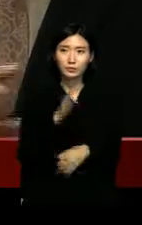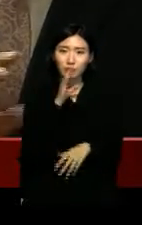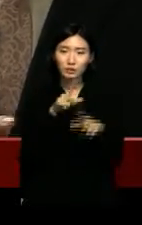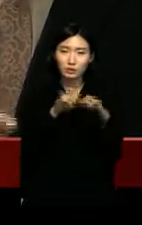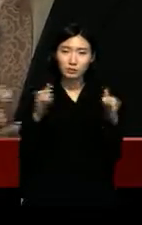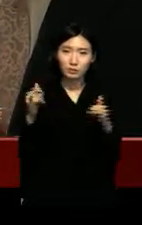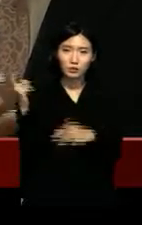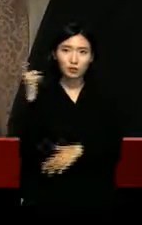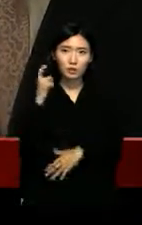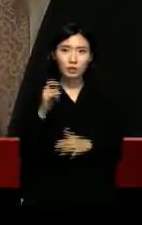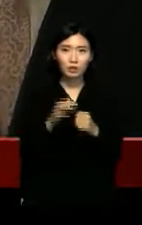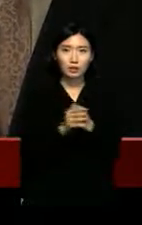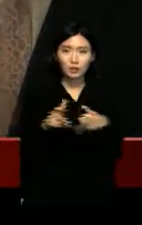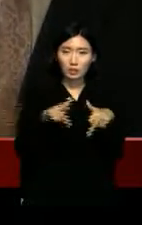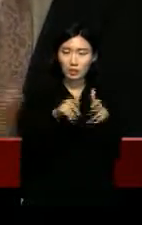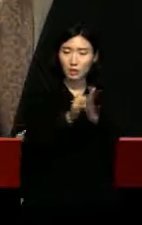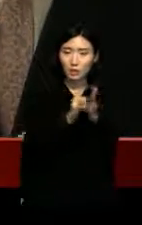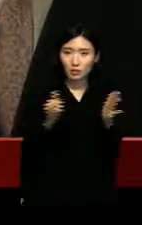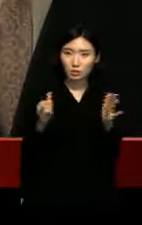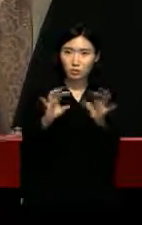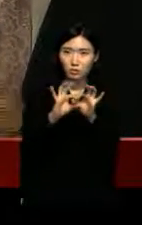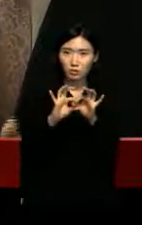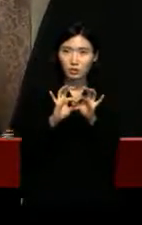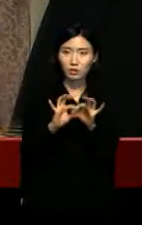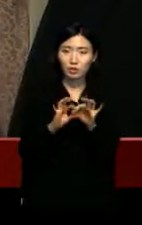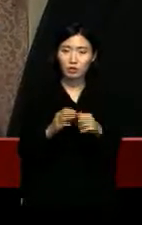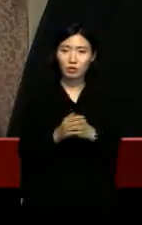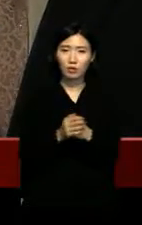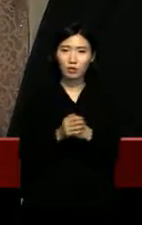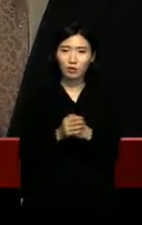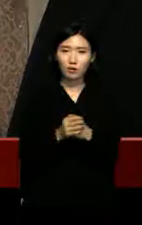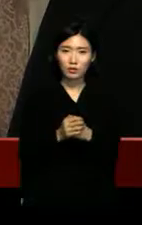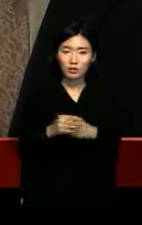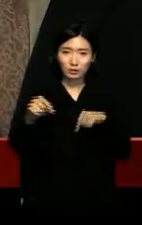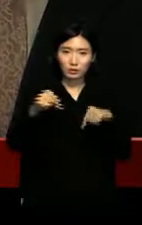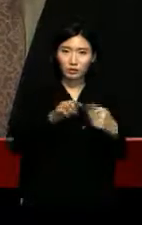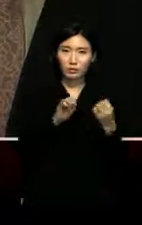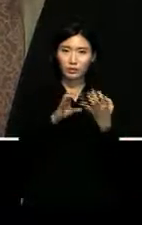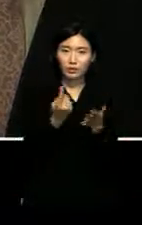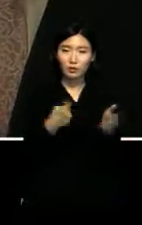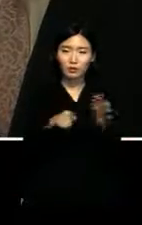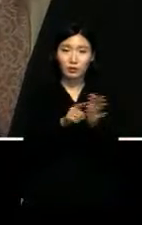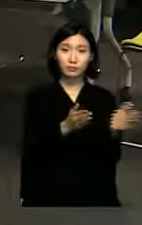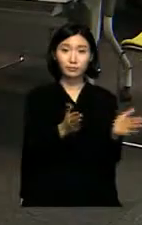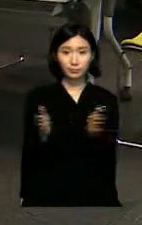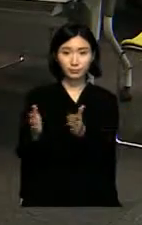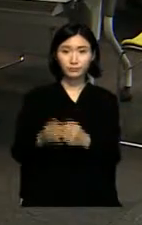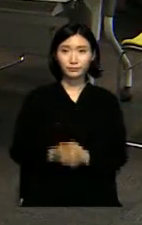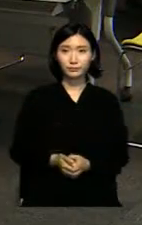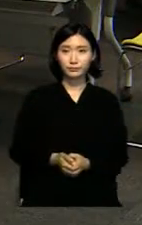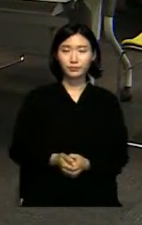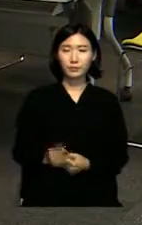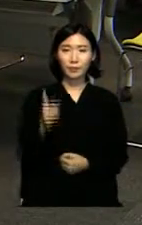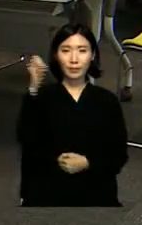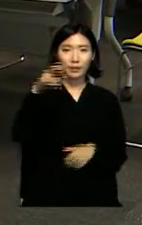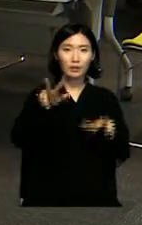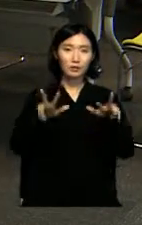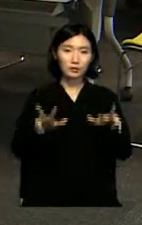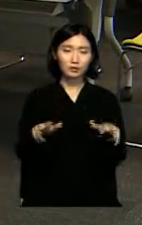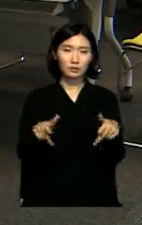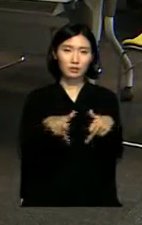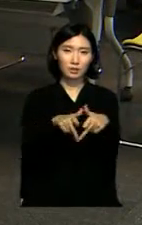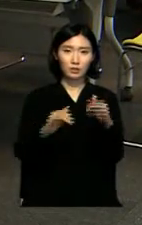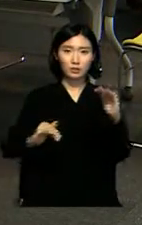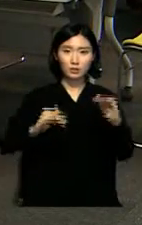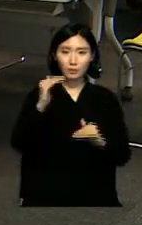목소리, 장애인 가족의 목소리를 들어서 시책에 반영하고자 이렇게 자리를 마련했습니다. 고양시는 현재